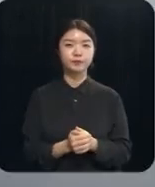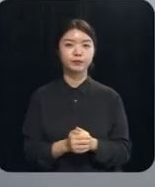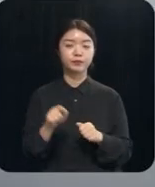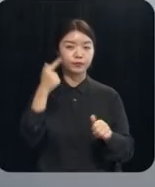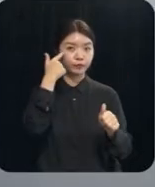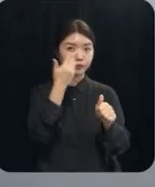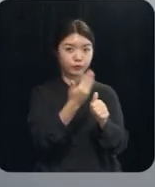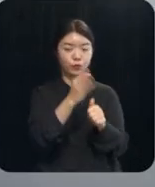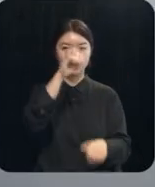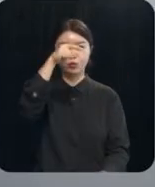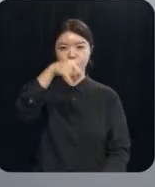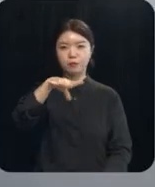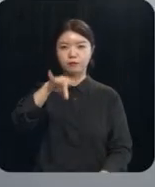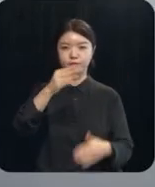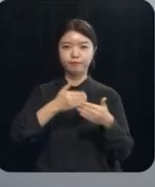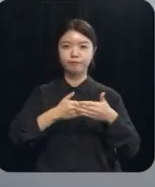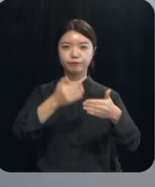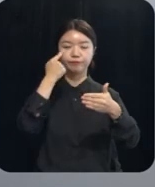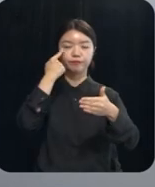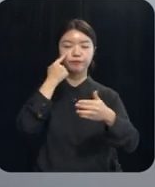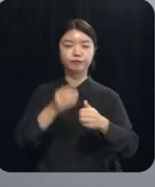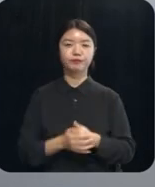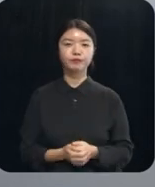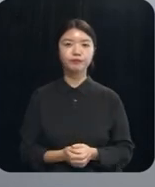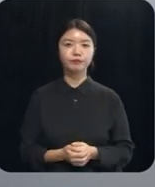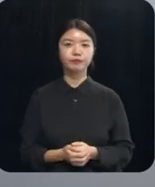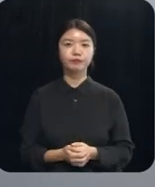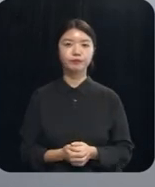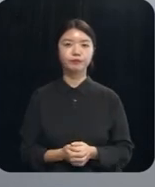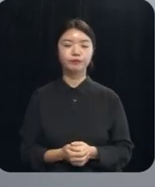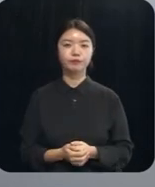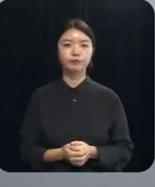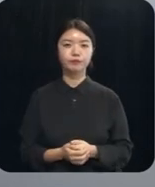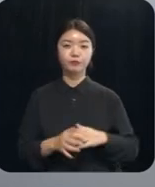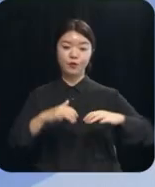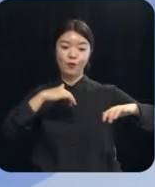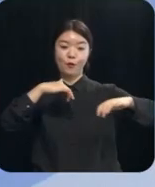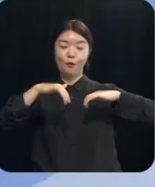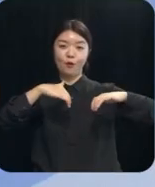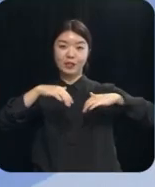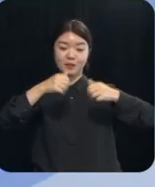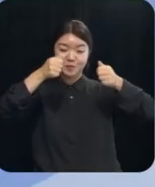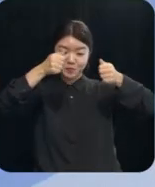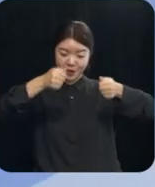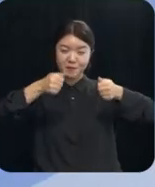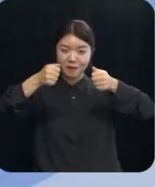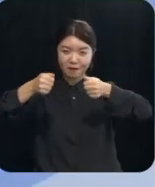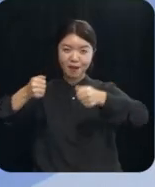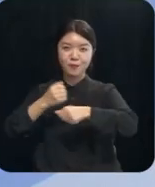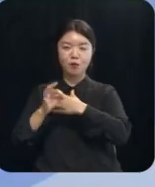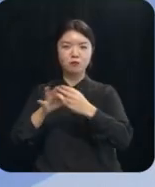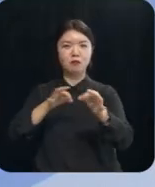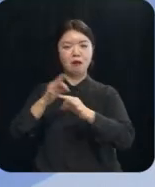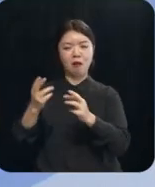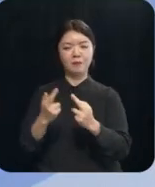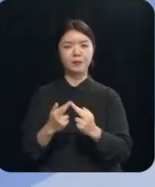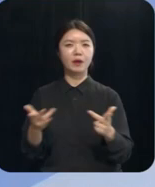질문은 위성권 후보 먼저 시작을 해주시죠. 거리 인사를 다니다 보면 상가 점포는